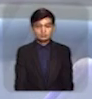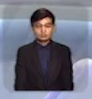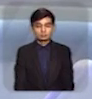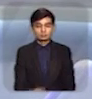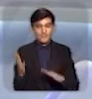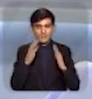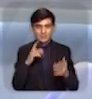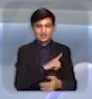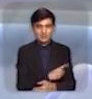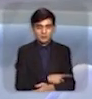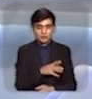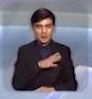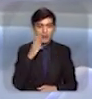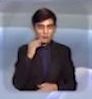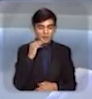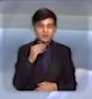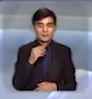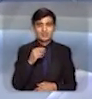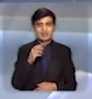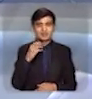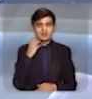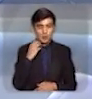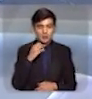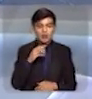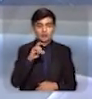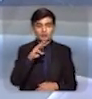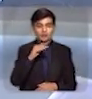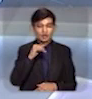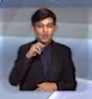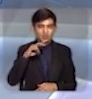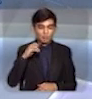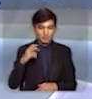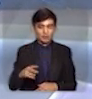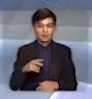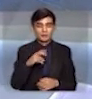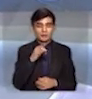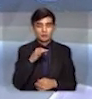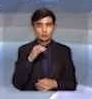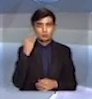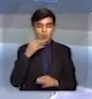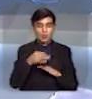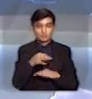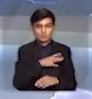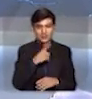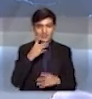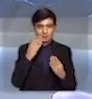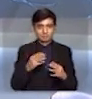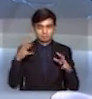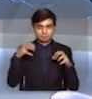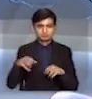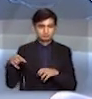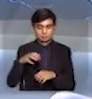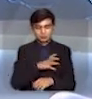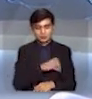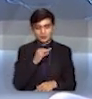Қатты дауылдан Алматы, Қызылорда, Жамбыл және Түркістан облыстарында бір мезетте жарық өшті. Жоғары кернеулі